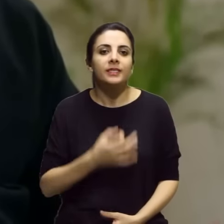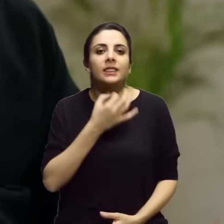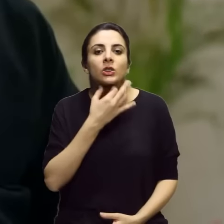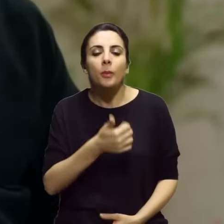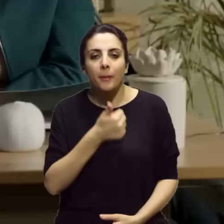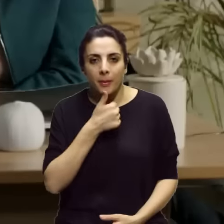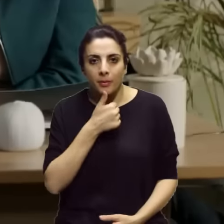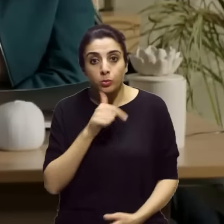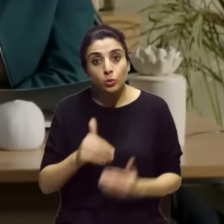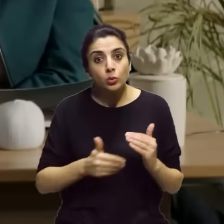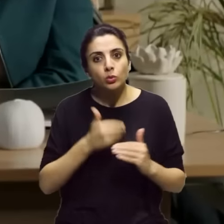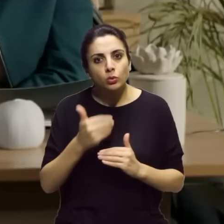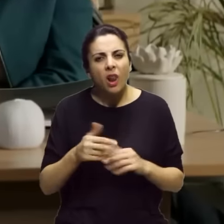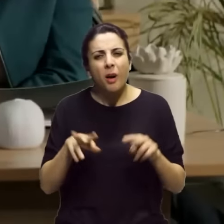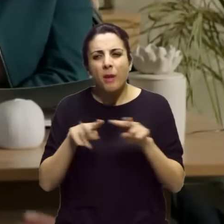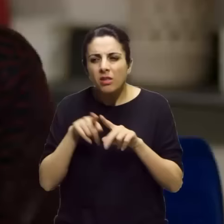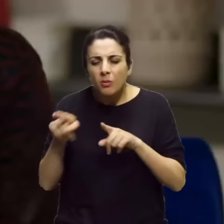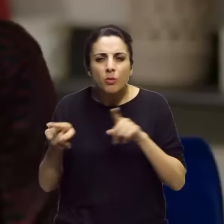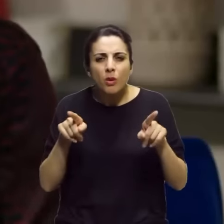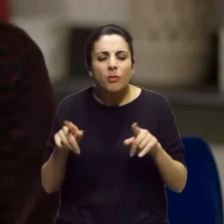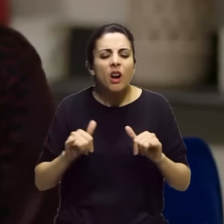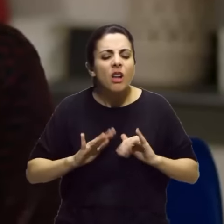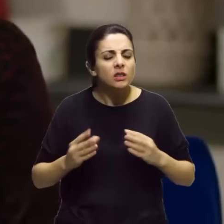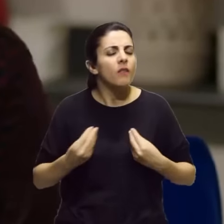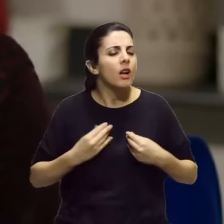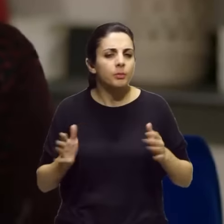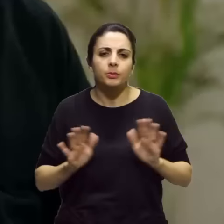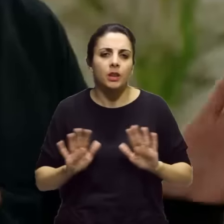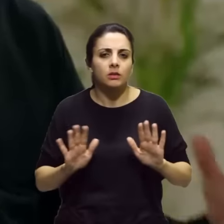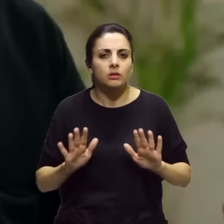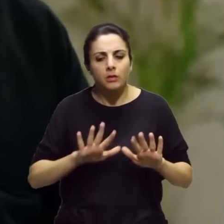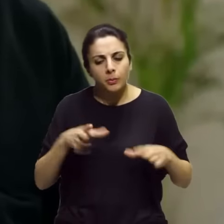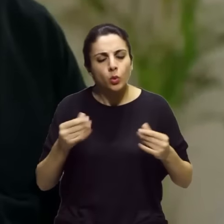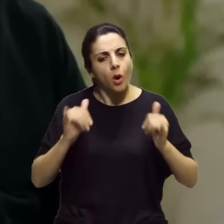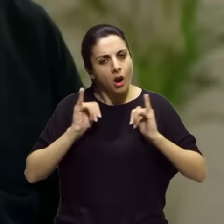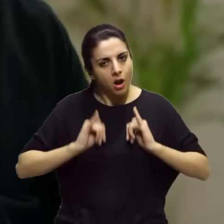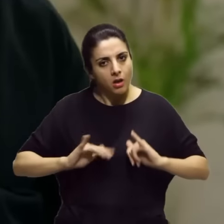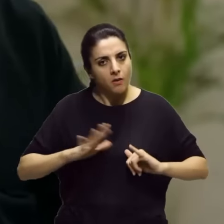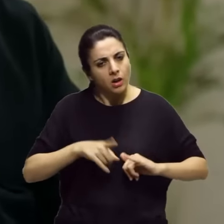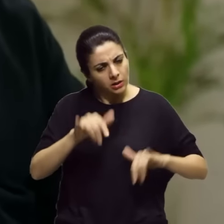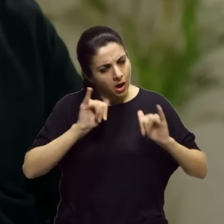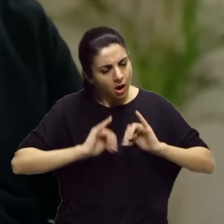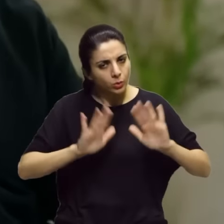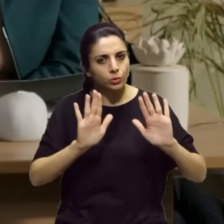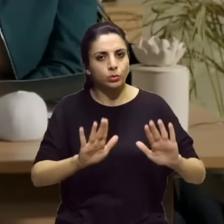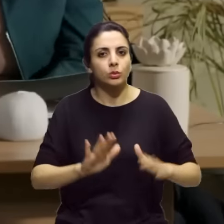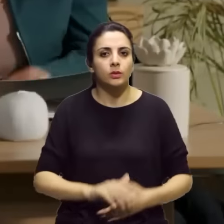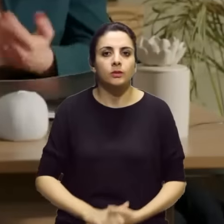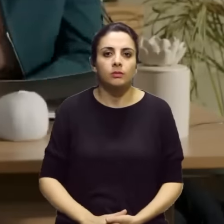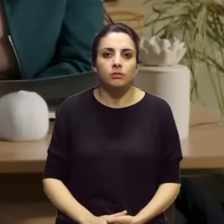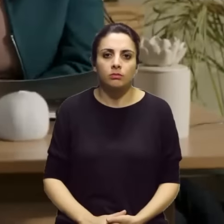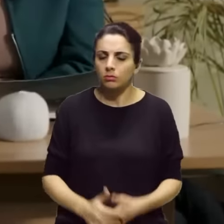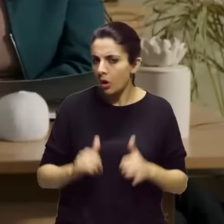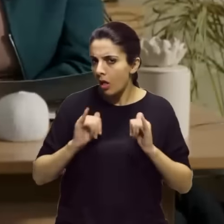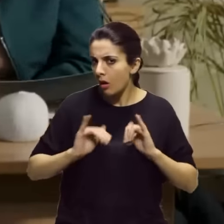Teşekkürler babacığım. Bundan sonra ne Menteş, ne başkası bizim huzurumuzu kaçıramaz. Biz çok rahatız. Siz de rahat olun.